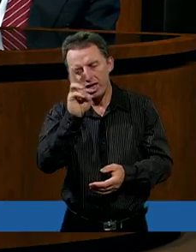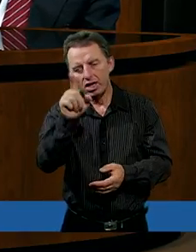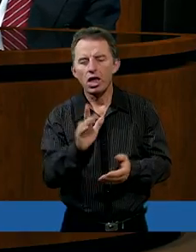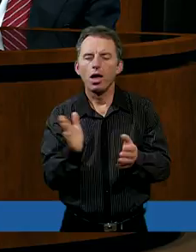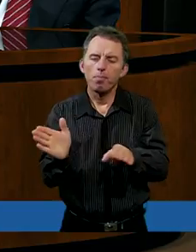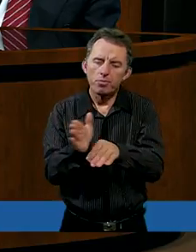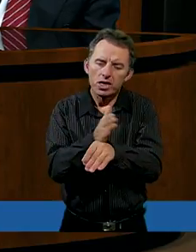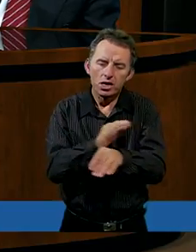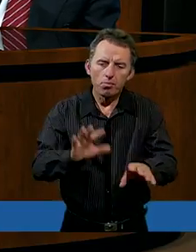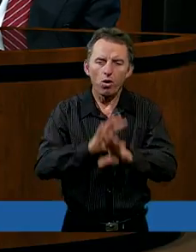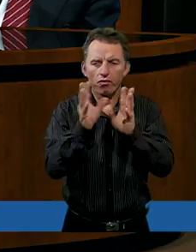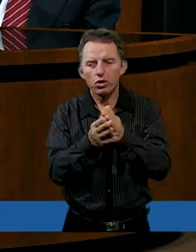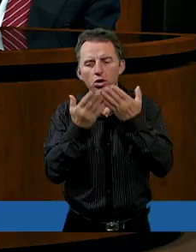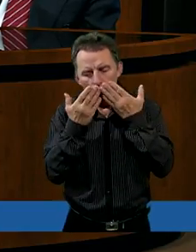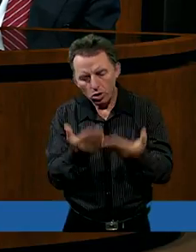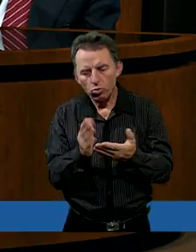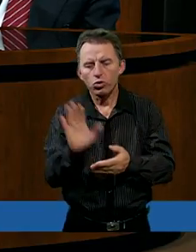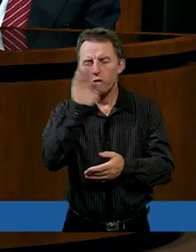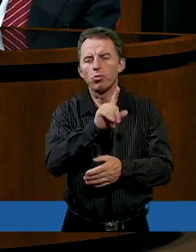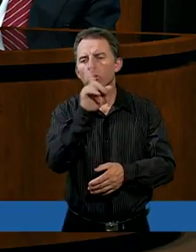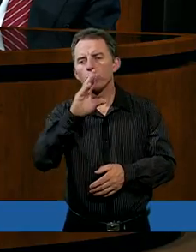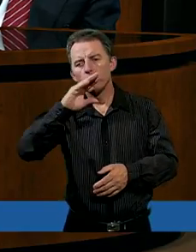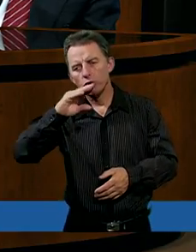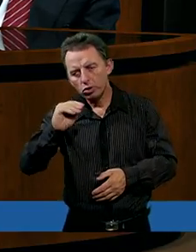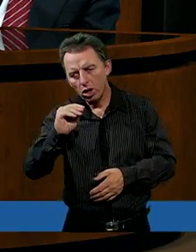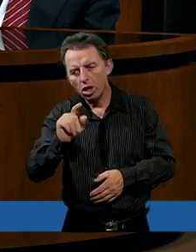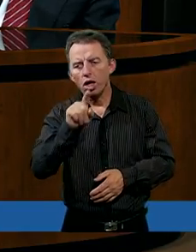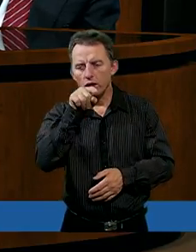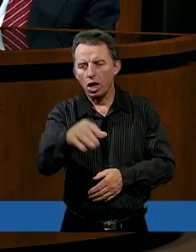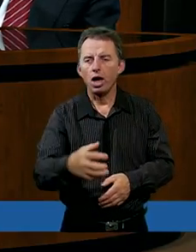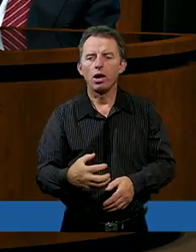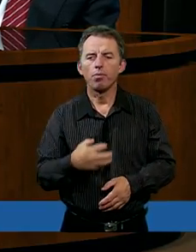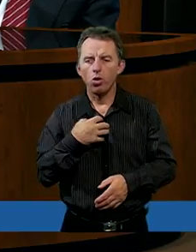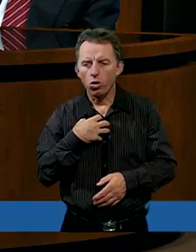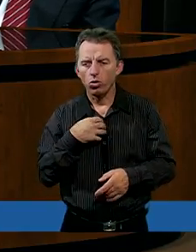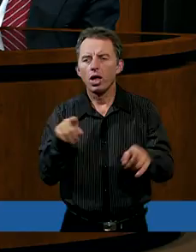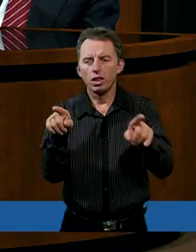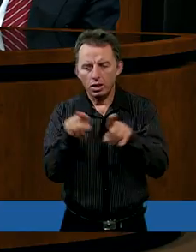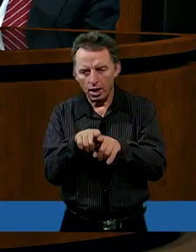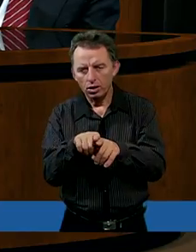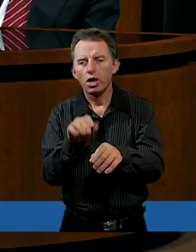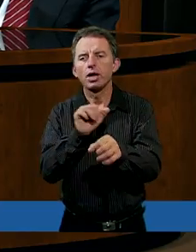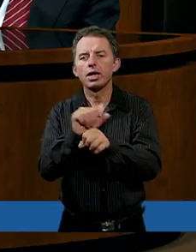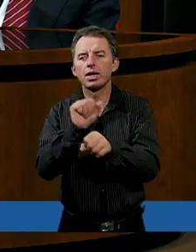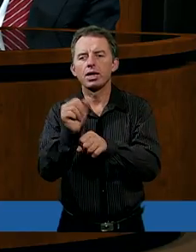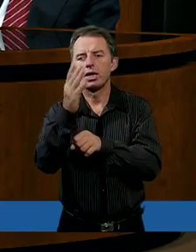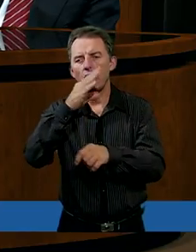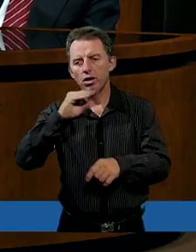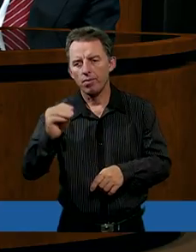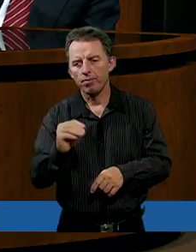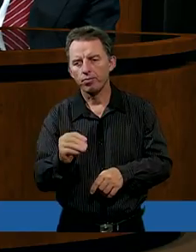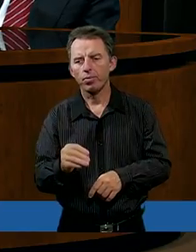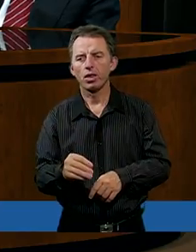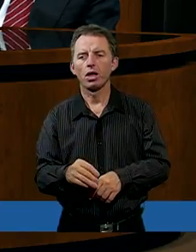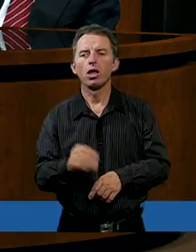wszystko dziękuję Bogu, że ten ból też istnieje. To jest